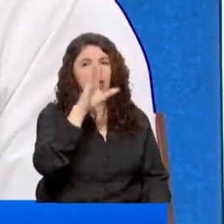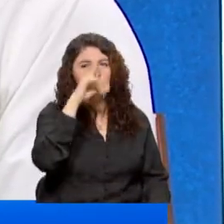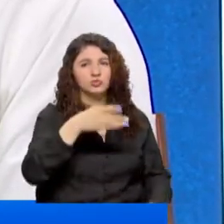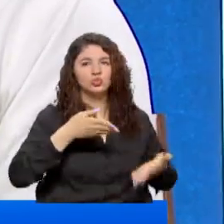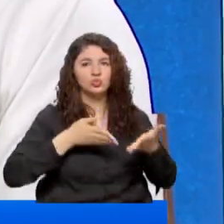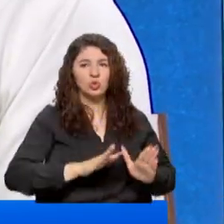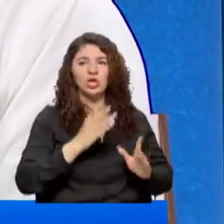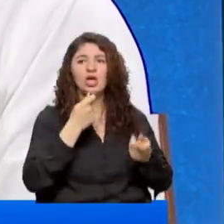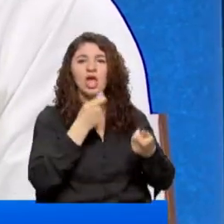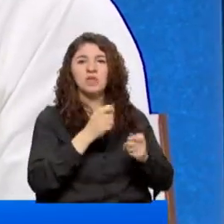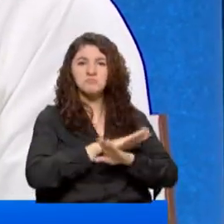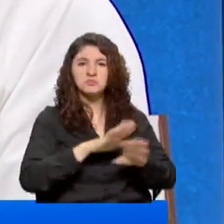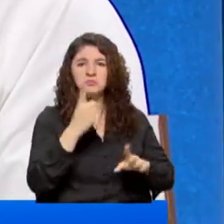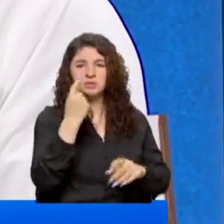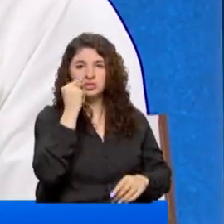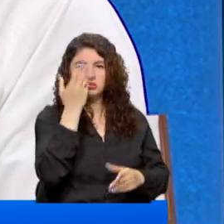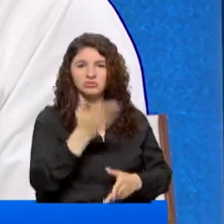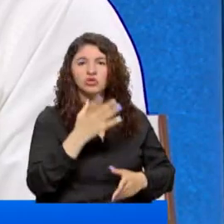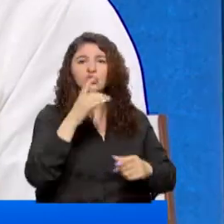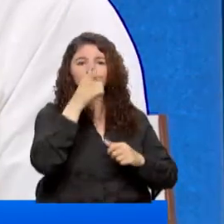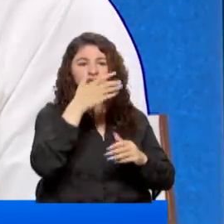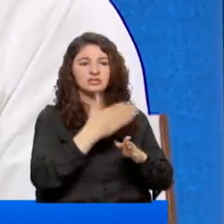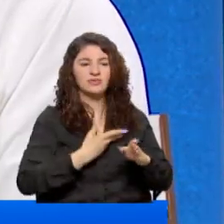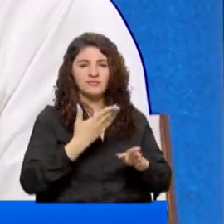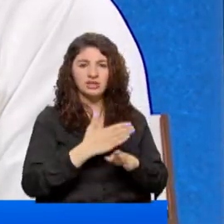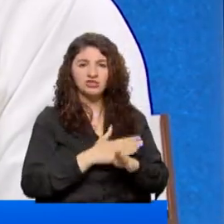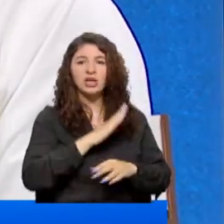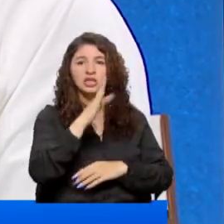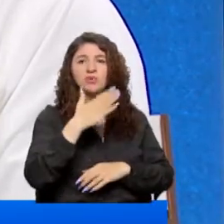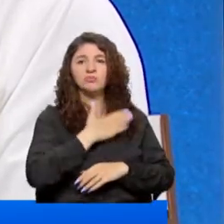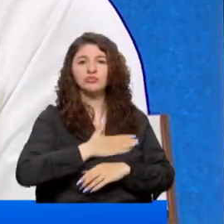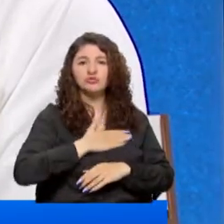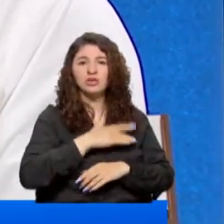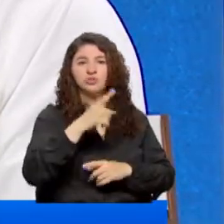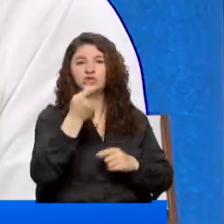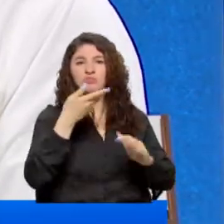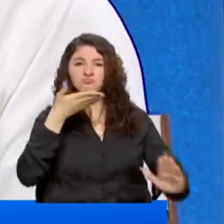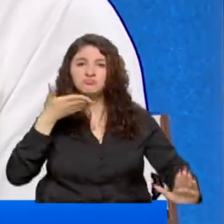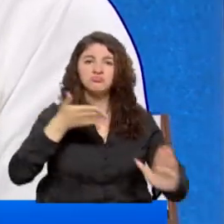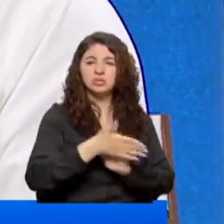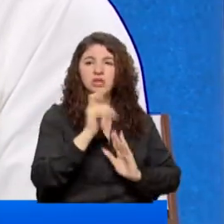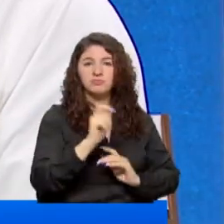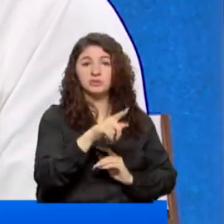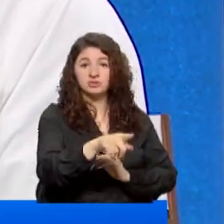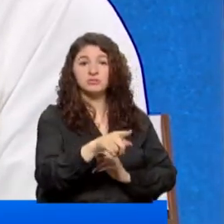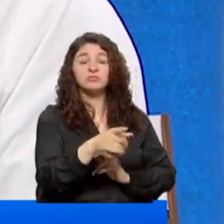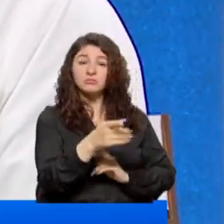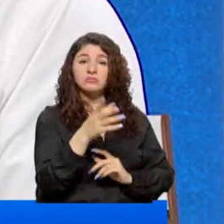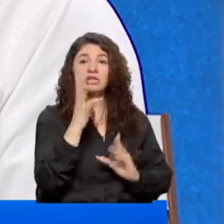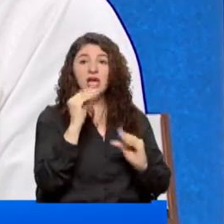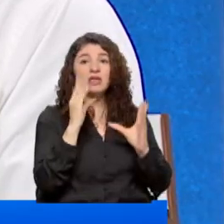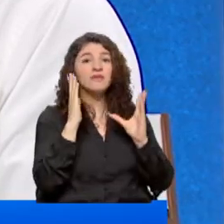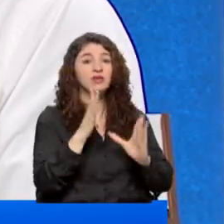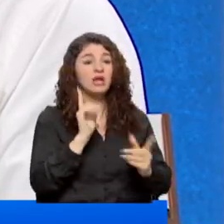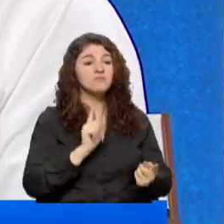İstanbul doğumlu iyi eğitim almış birisiniz ülkesini seven bir yurttaşlarımız gittiğiniz Bursa'da bu işe giriştiğini Siz Evet en